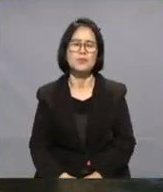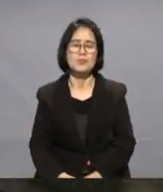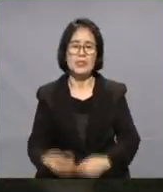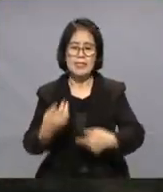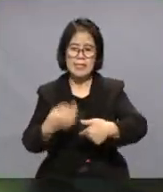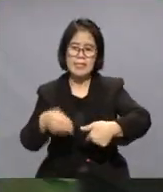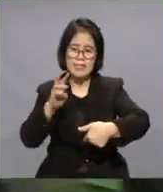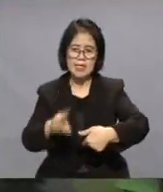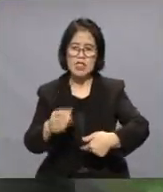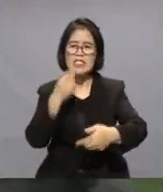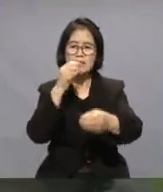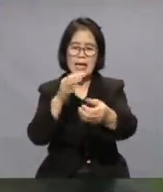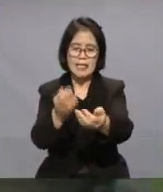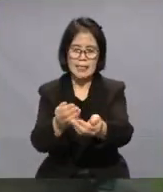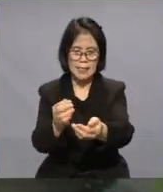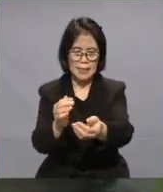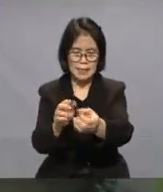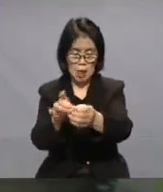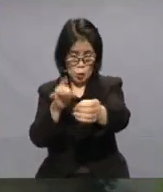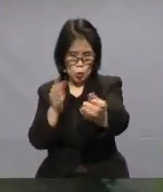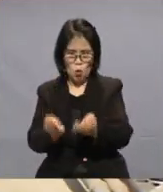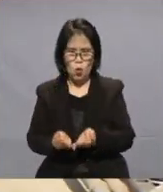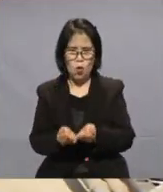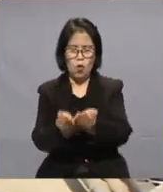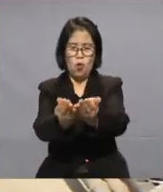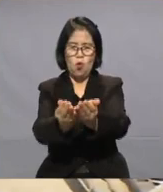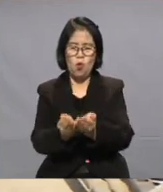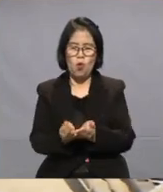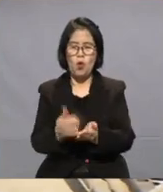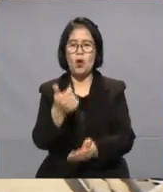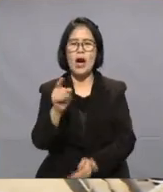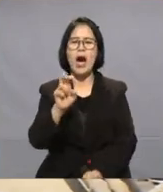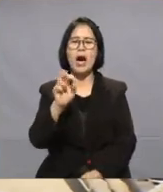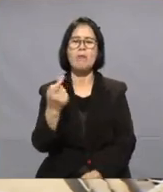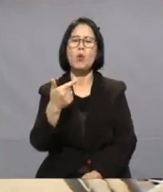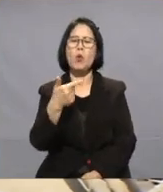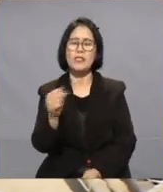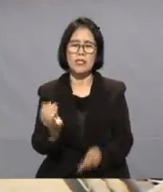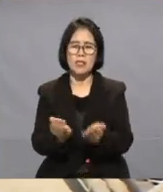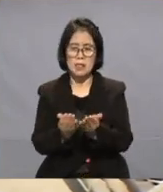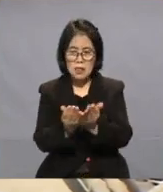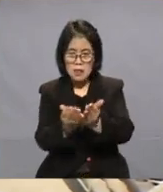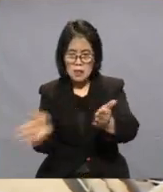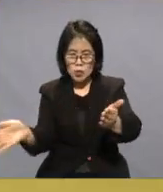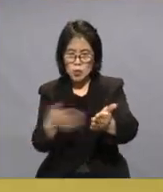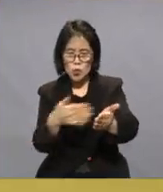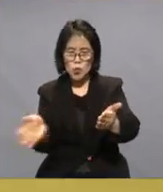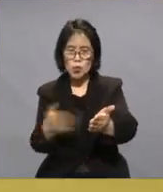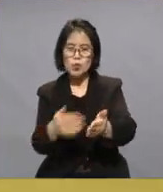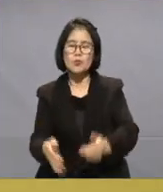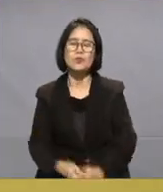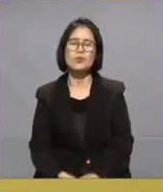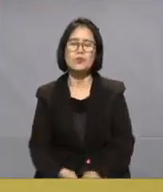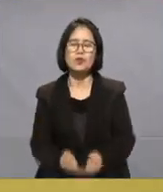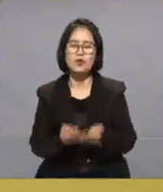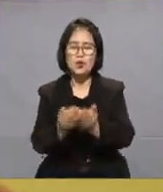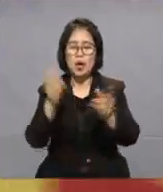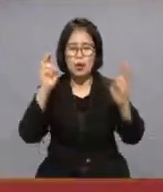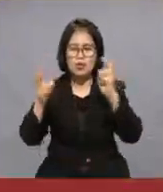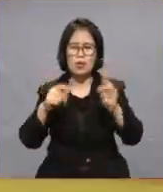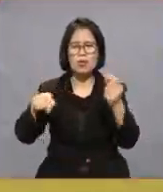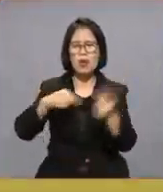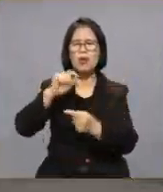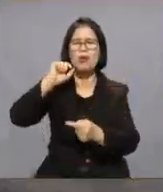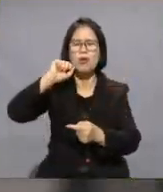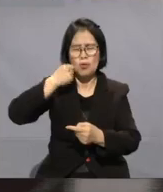인천 내륙과 백령도를 잇는 유일한 카페리. 하모니 플라워가 정박하는 장소가 텅 비어 있습니다. 운항선사가 경영난을